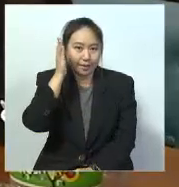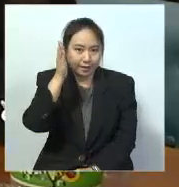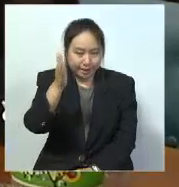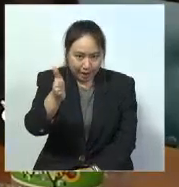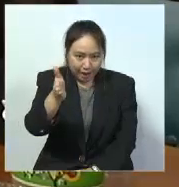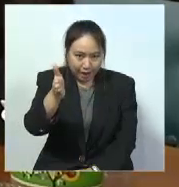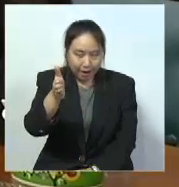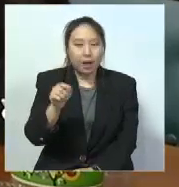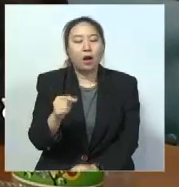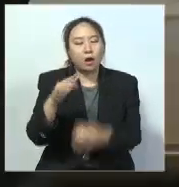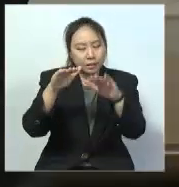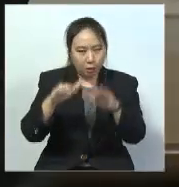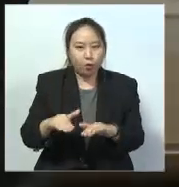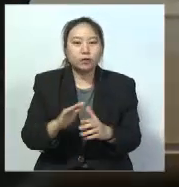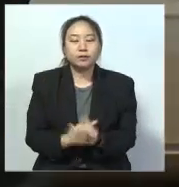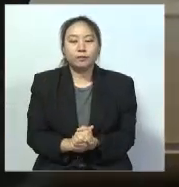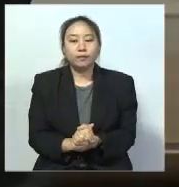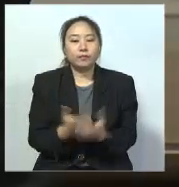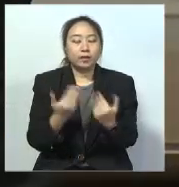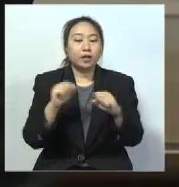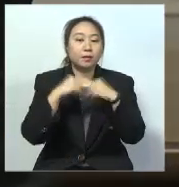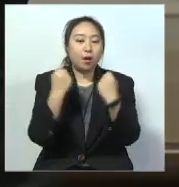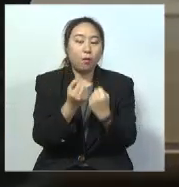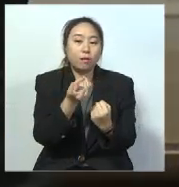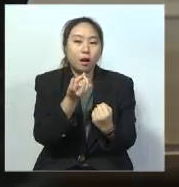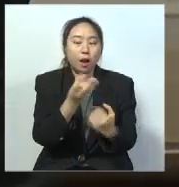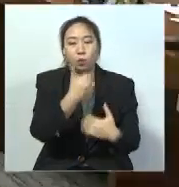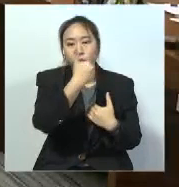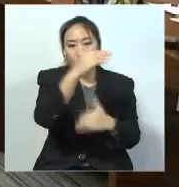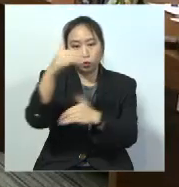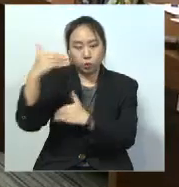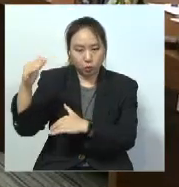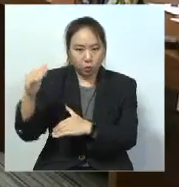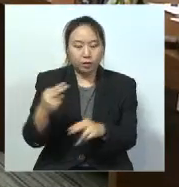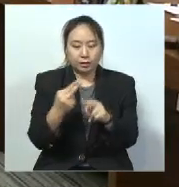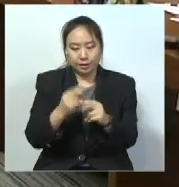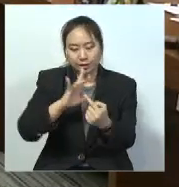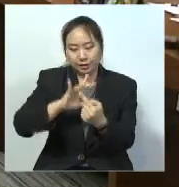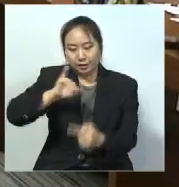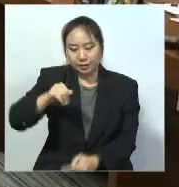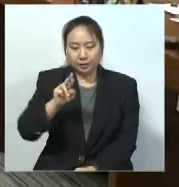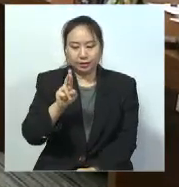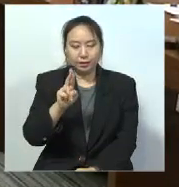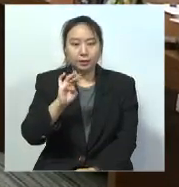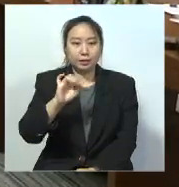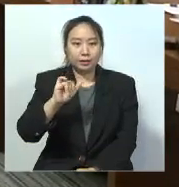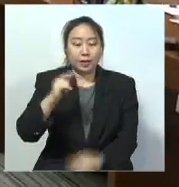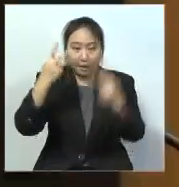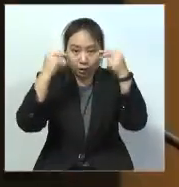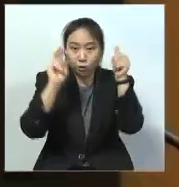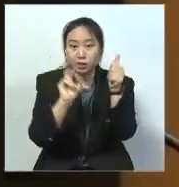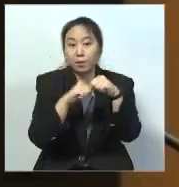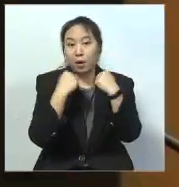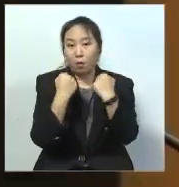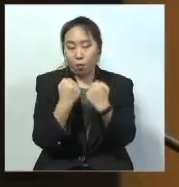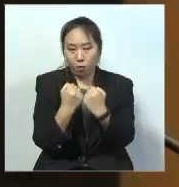ามเป้าเยอะไปแล้ว โดยเรื่องนี้นะครับทางสมาคมผู้ส่งออกข้าวไทยโดยร้อยตำรวจโทเจริญเหล่าธรรมทัศน์นายกสมาคมก็บอกนะ